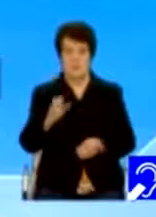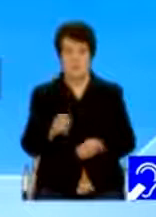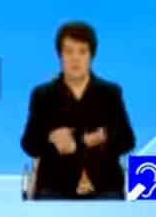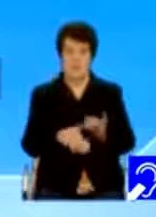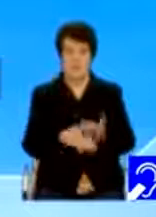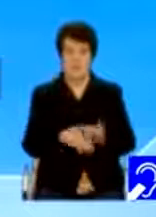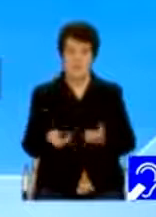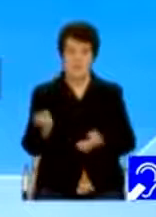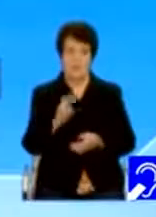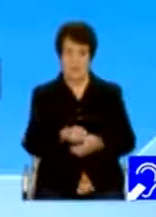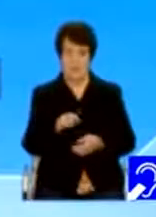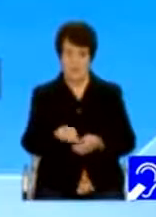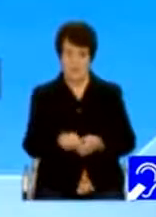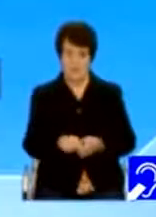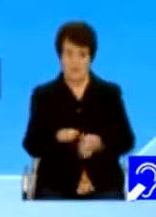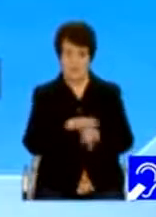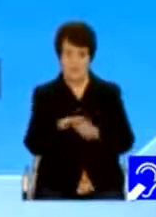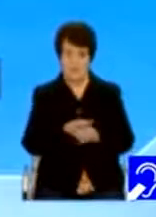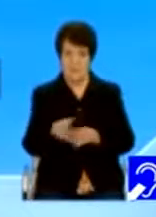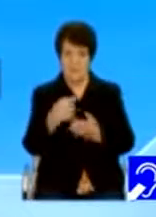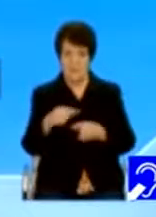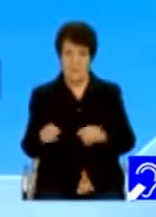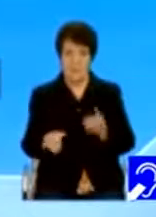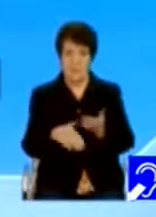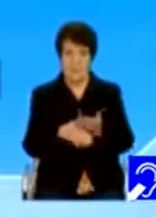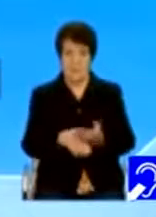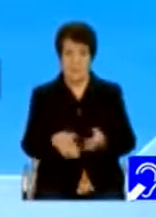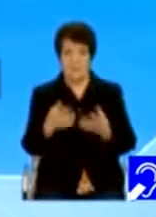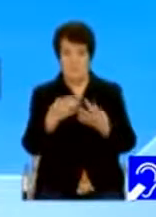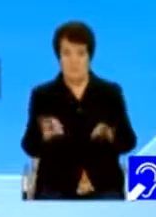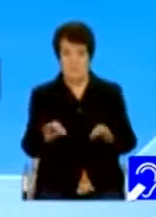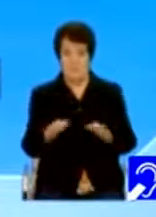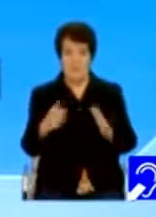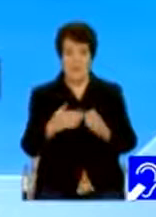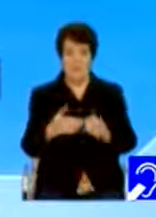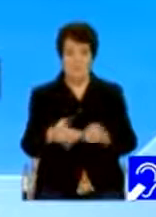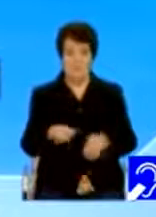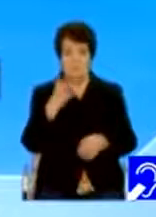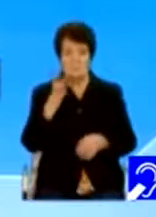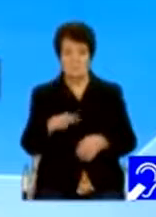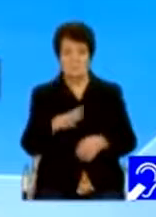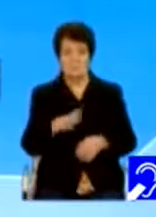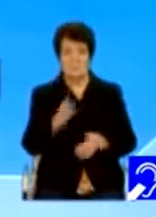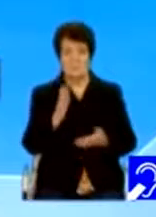fost învenuit în studio că promovez și alte partide decât democrația acasă. Eu am fost, sunt și voi fi